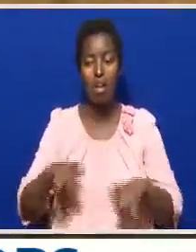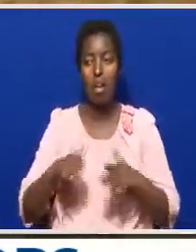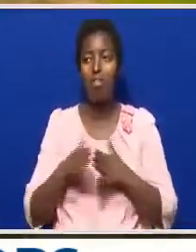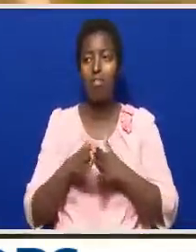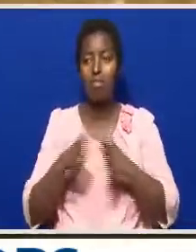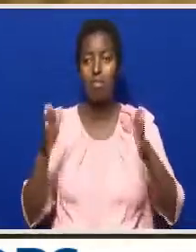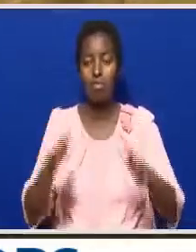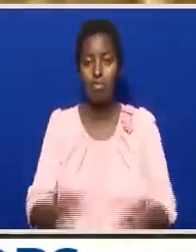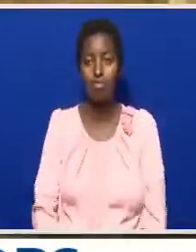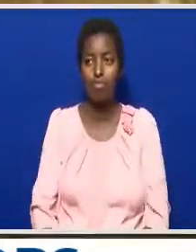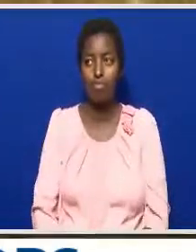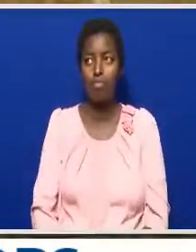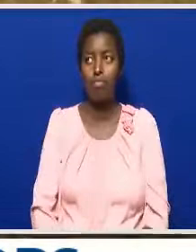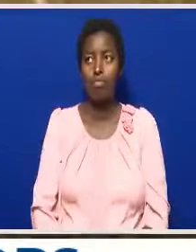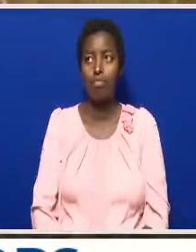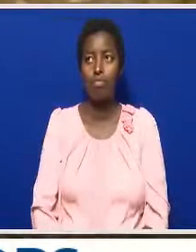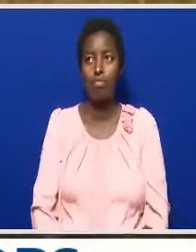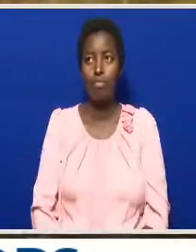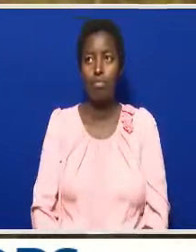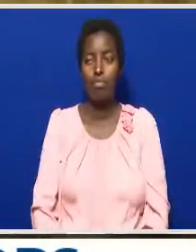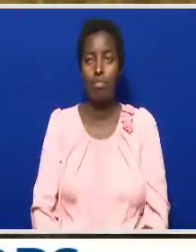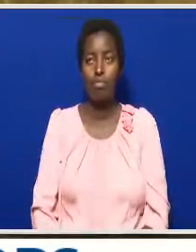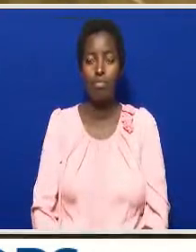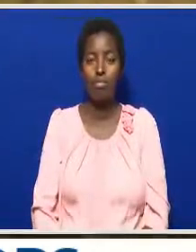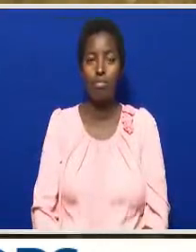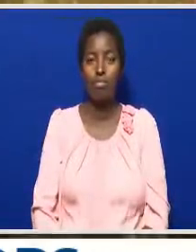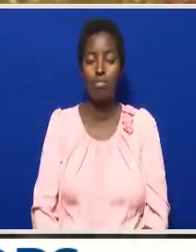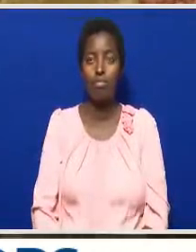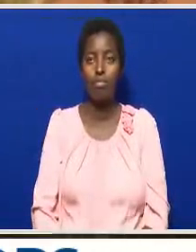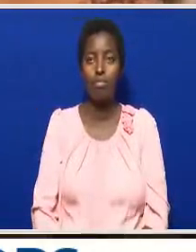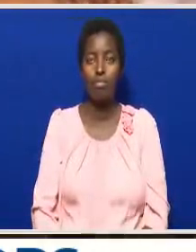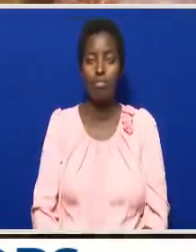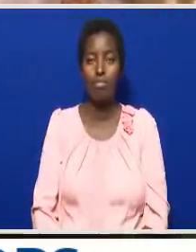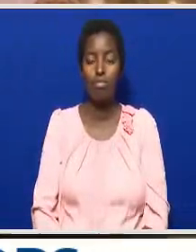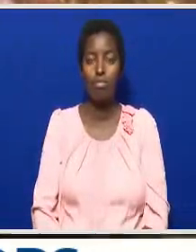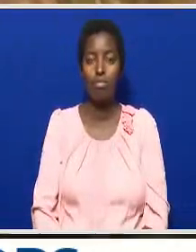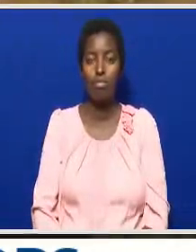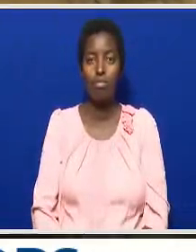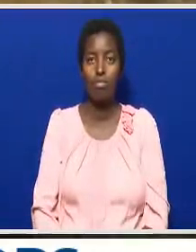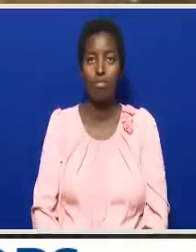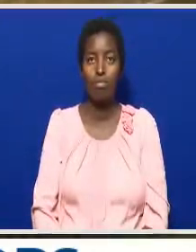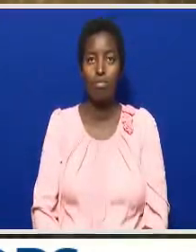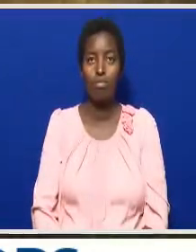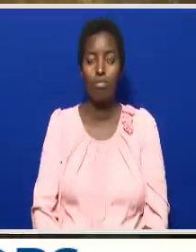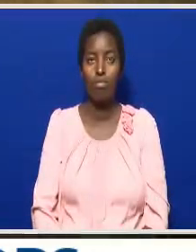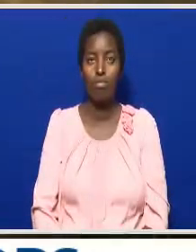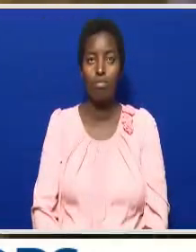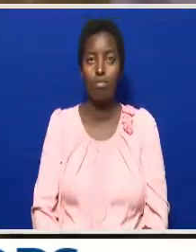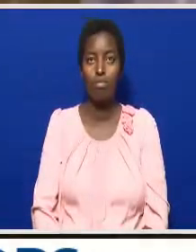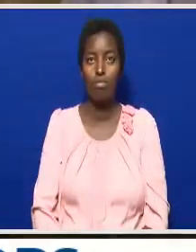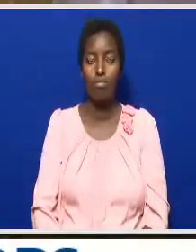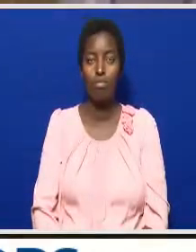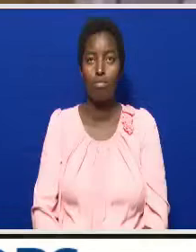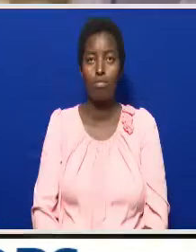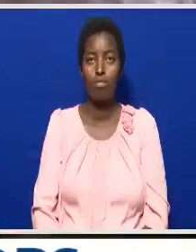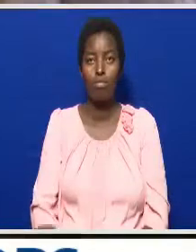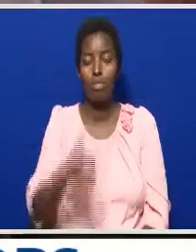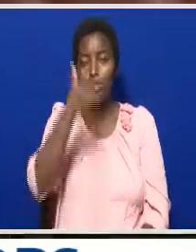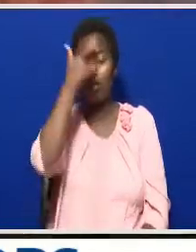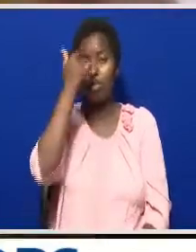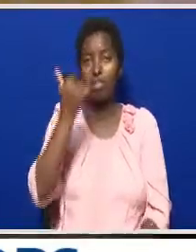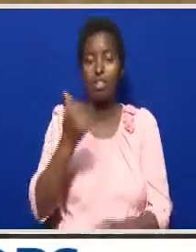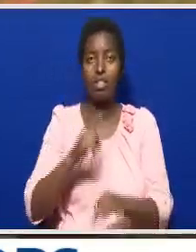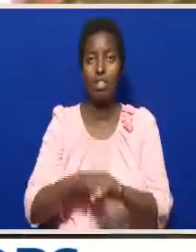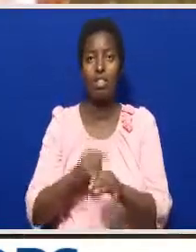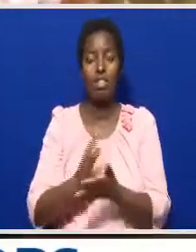muda mrefu wakiwa wanajisikia vizuri. Pesa, kwa upande wa pesa tunapata pesa. Manake kilo moja